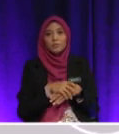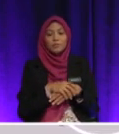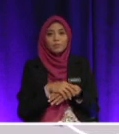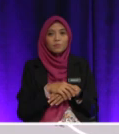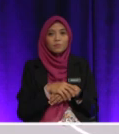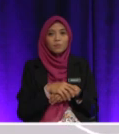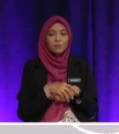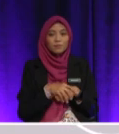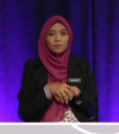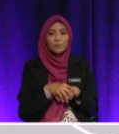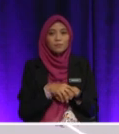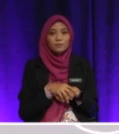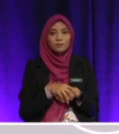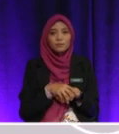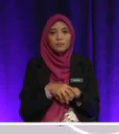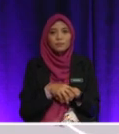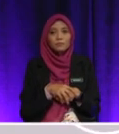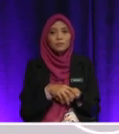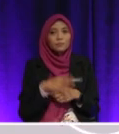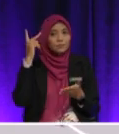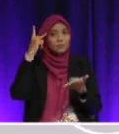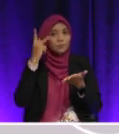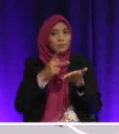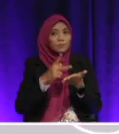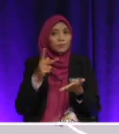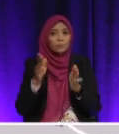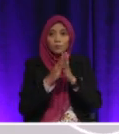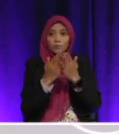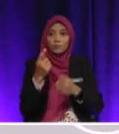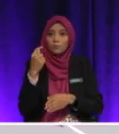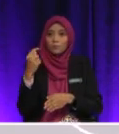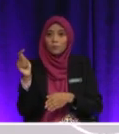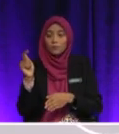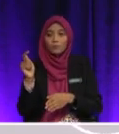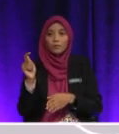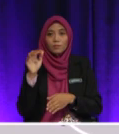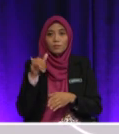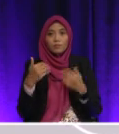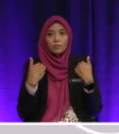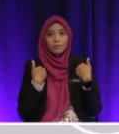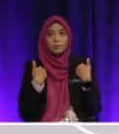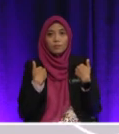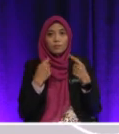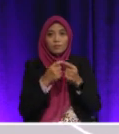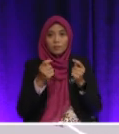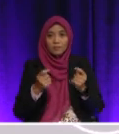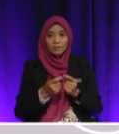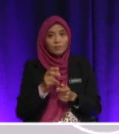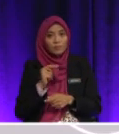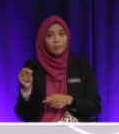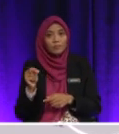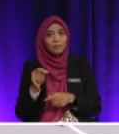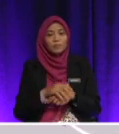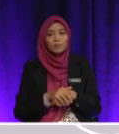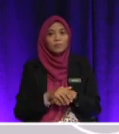seterusnya memperkenalkan buku teks yang berunsurkan tempatkan memperkenalkan